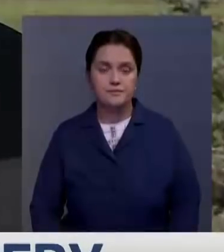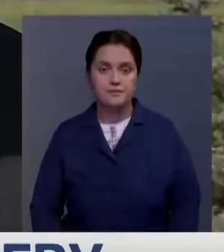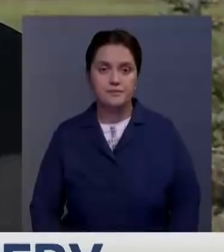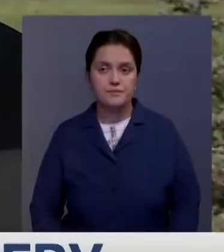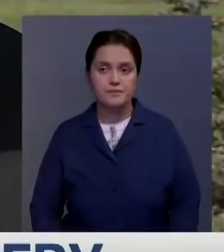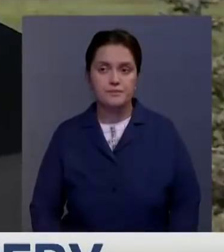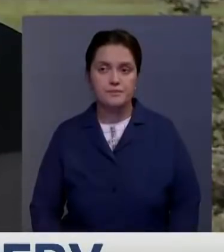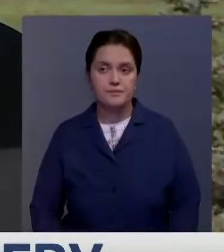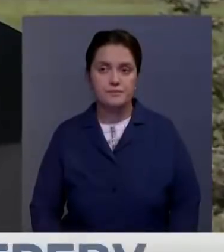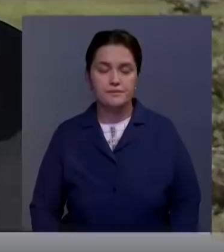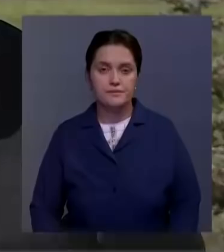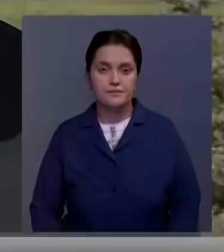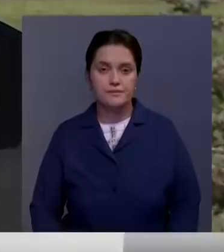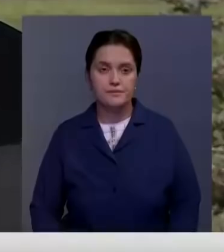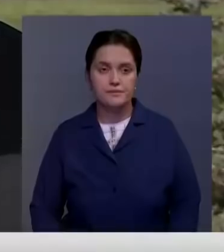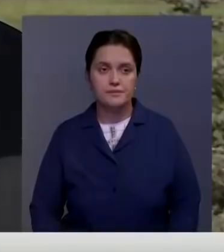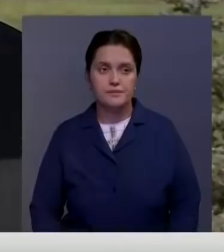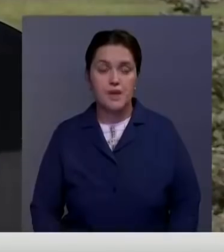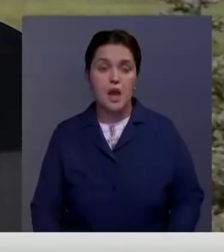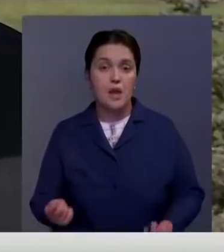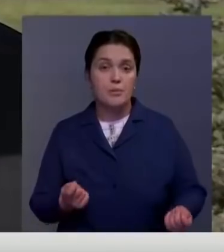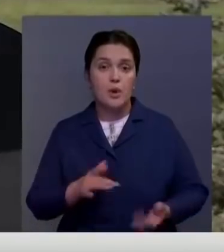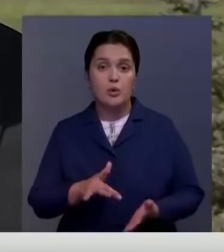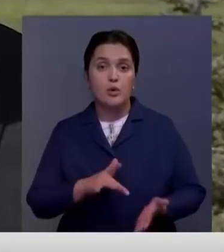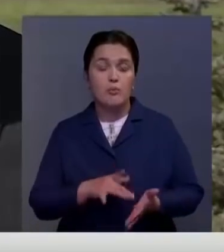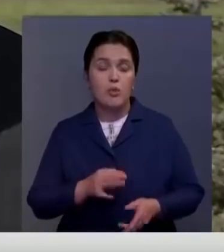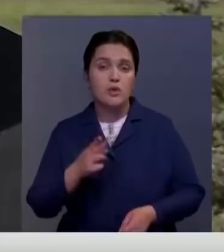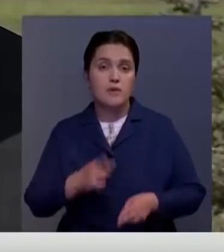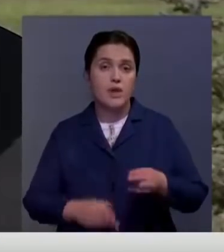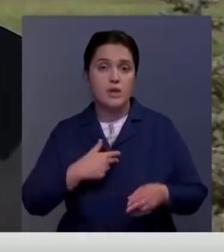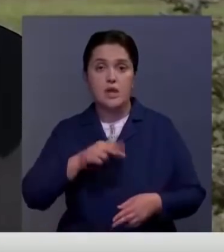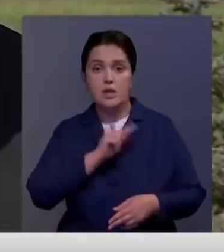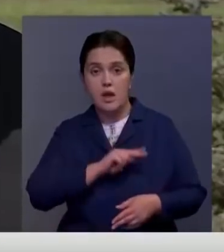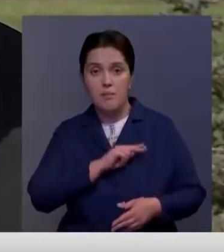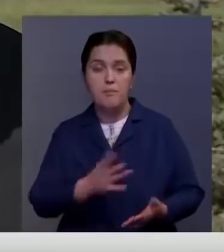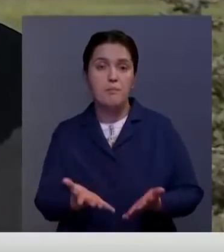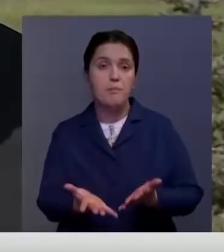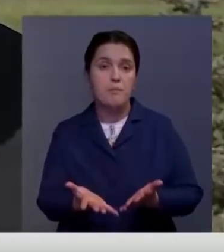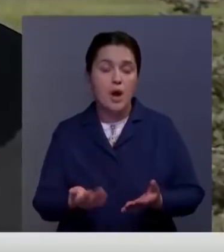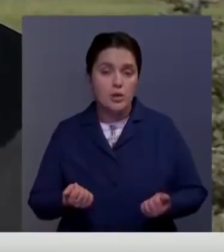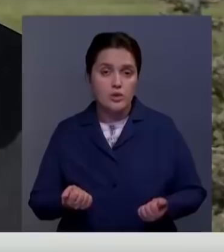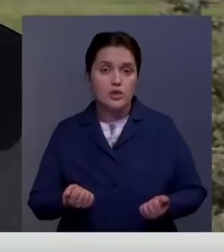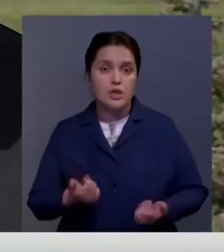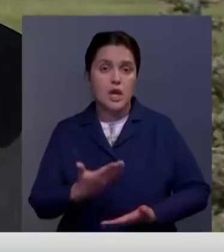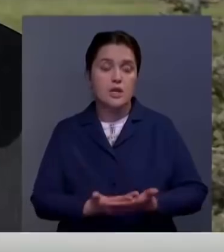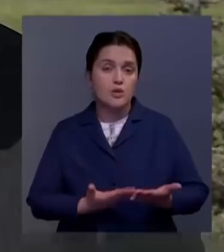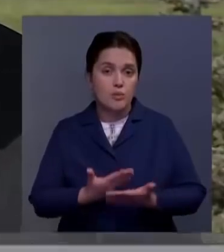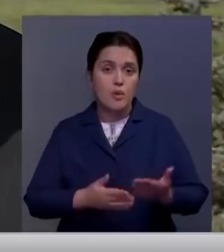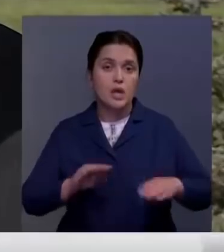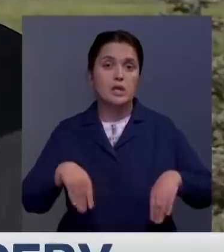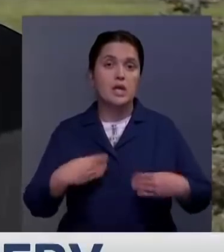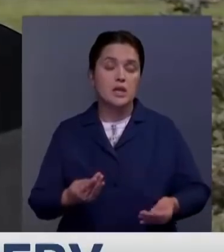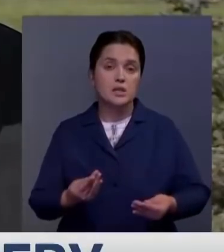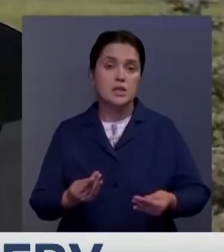На сегодняшний день администрация города по завершению наших работ получит инструмент, который даст им